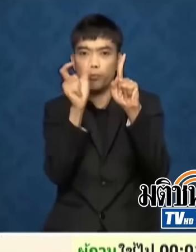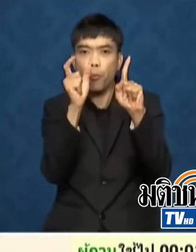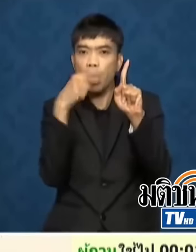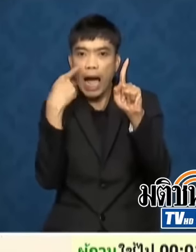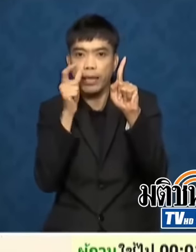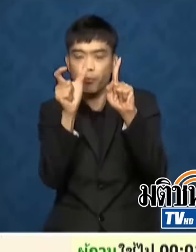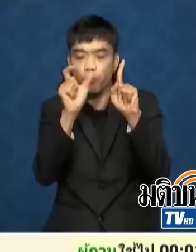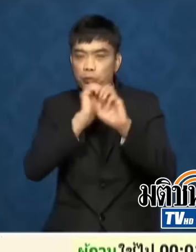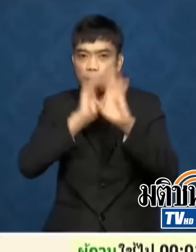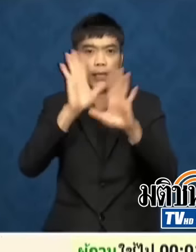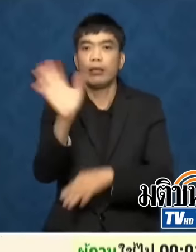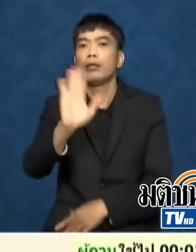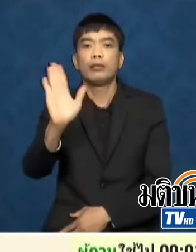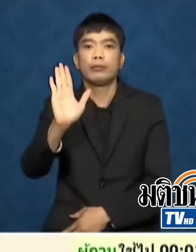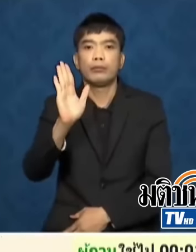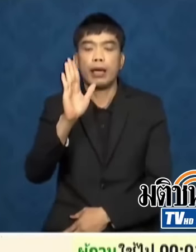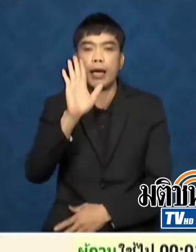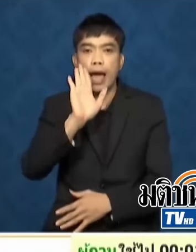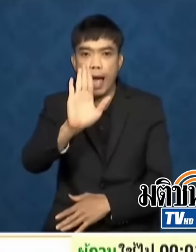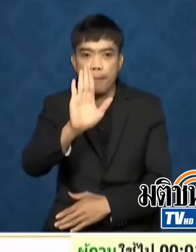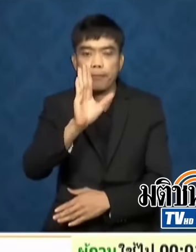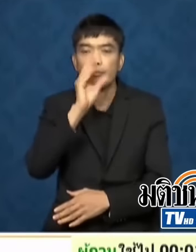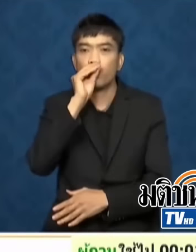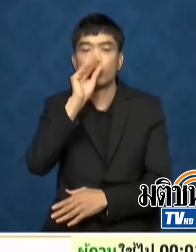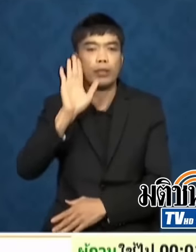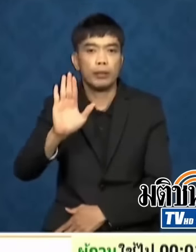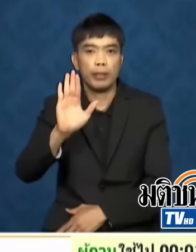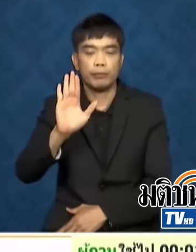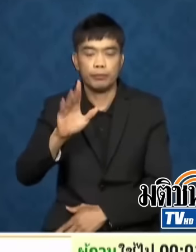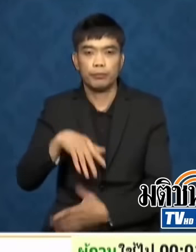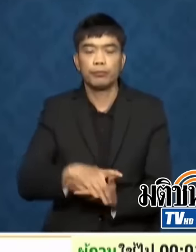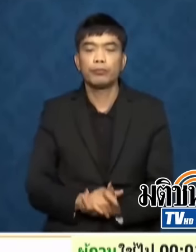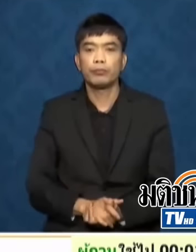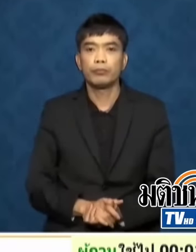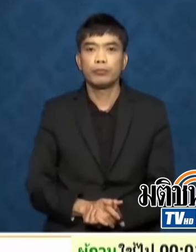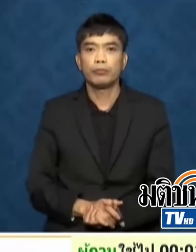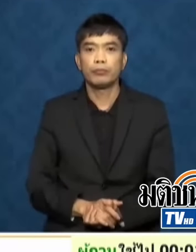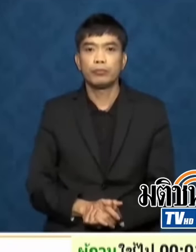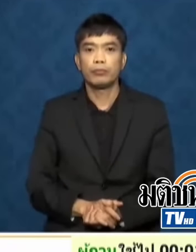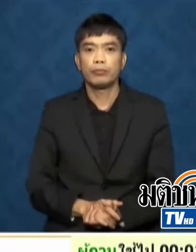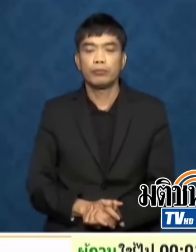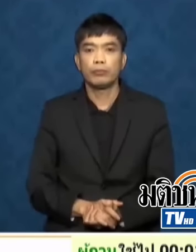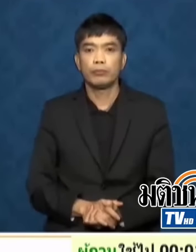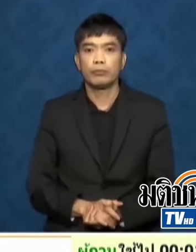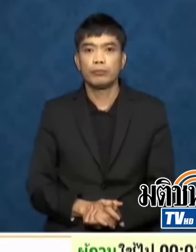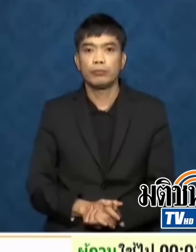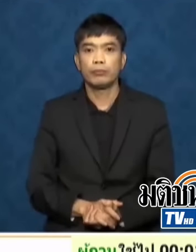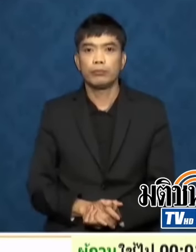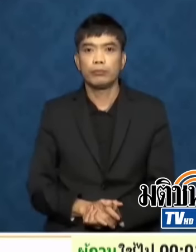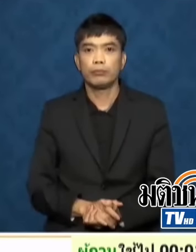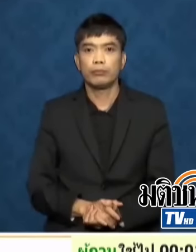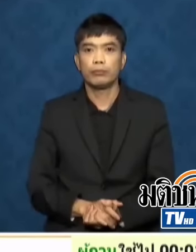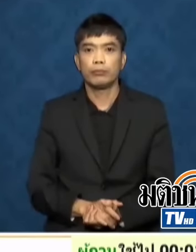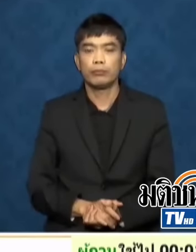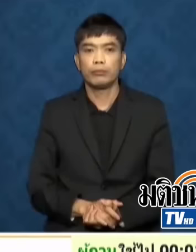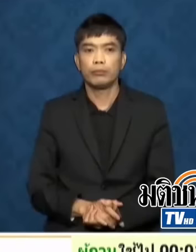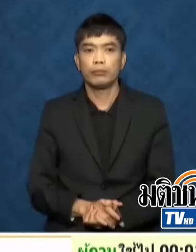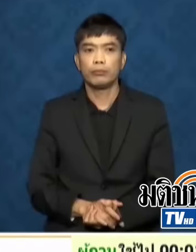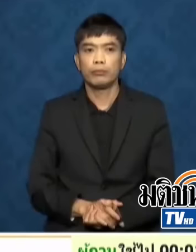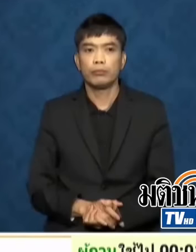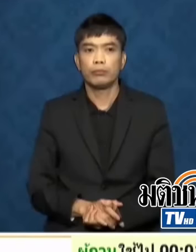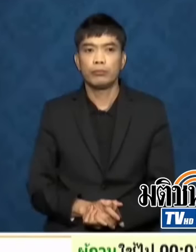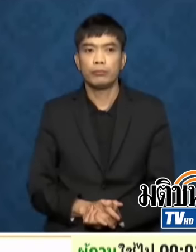ายแล้วก็ไม่สามารถจะมาตอบได้นะครับก็ขอให ้เอาว่าเป็นท่านอดีตนายกรัฐมนตรีท่านโทนี่แล้วกันครับท่านโทนี่วูซัม